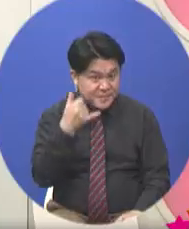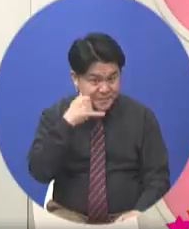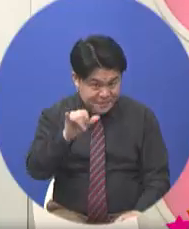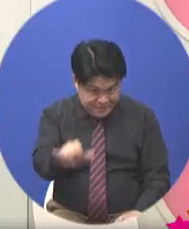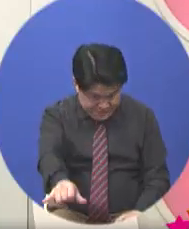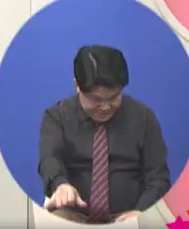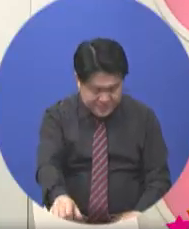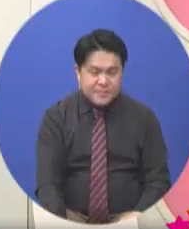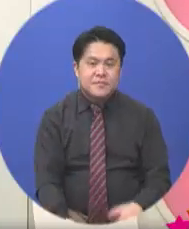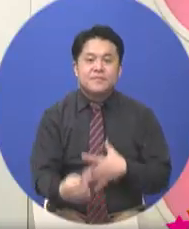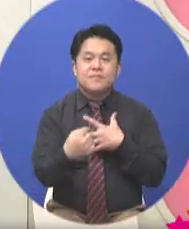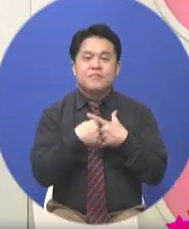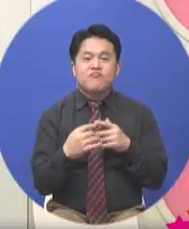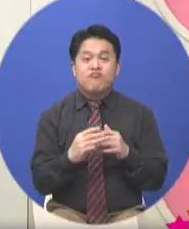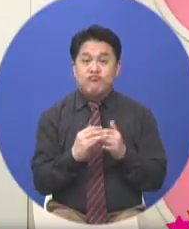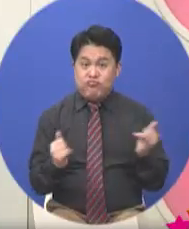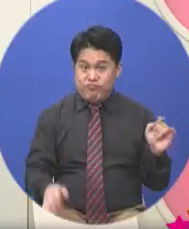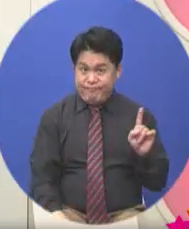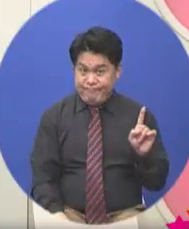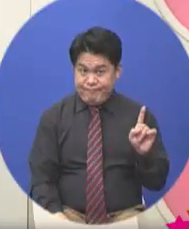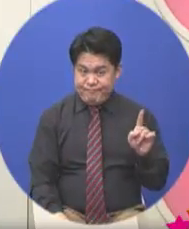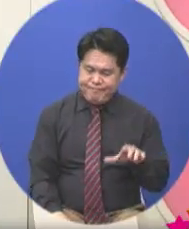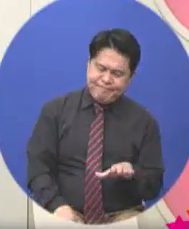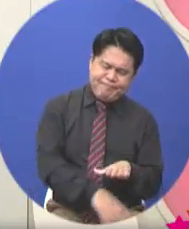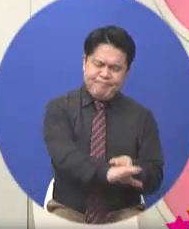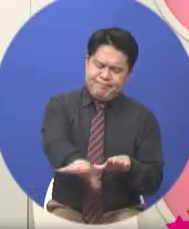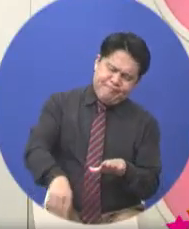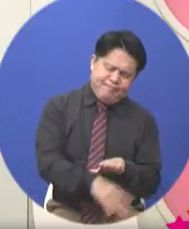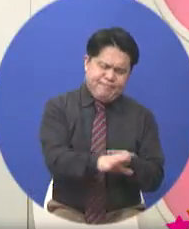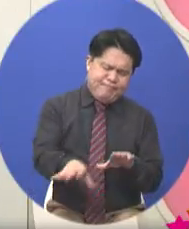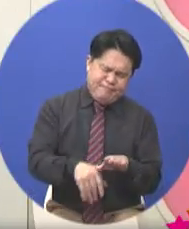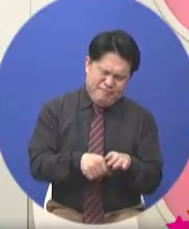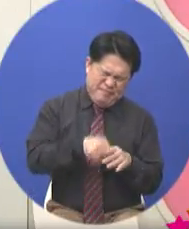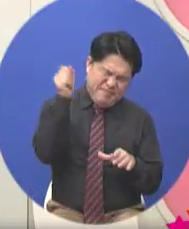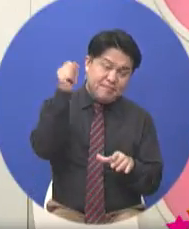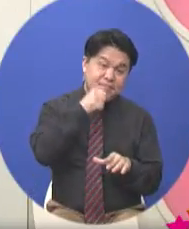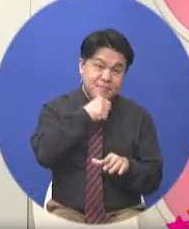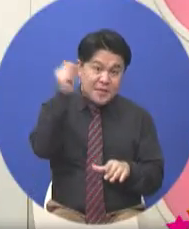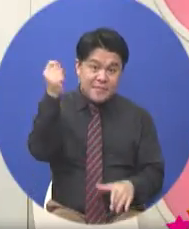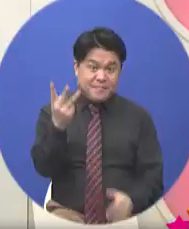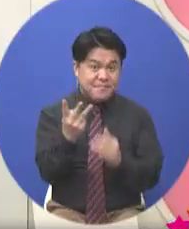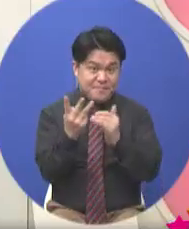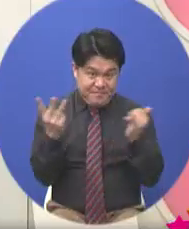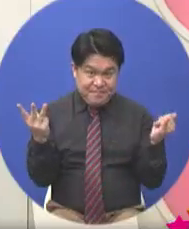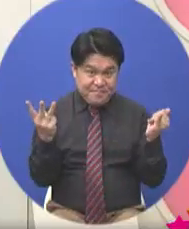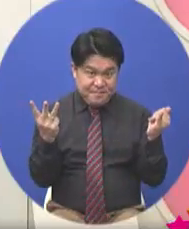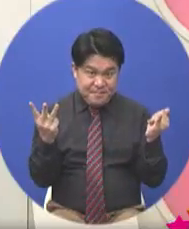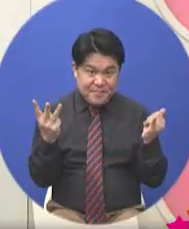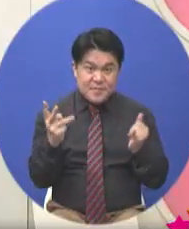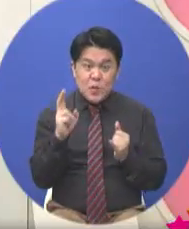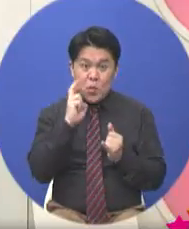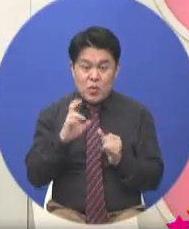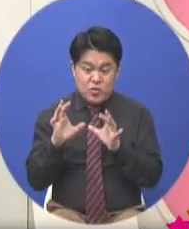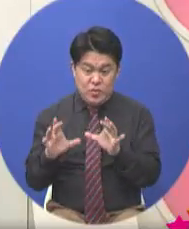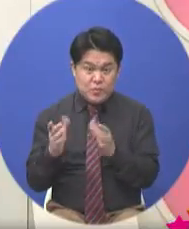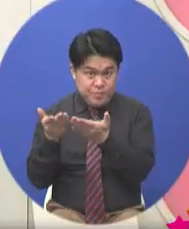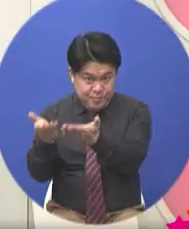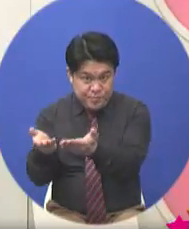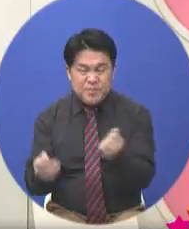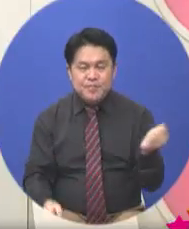내려놓으시면 정답자 중 우리 추첨을 통해서 세 분께는 네? MC들의 사인 CD, 한